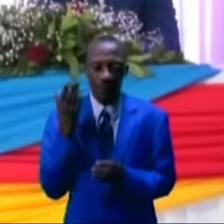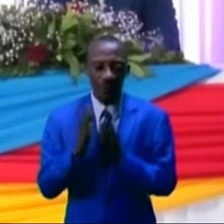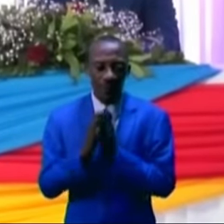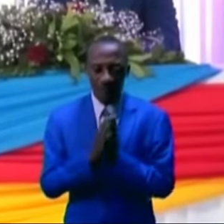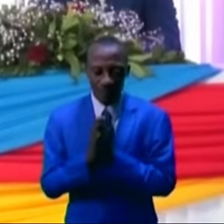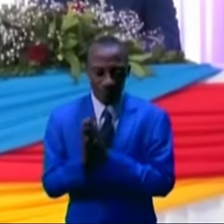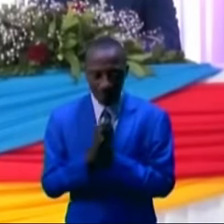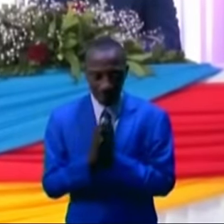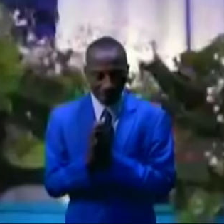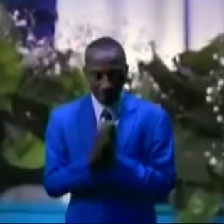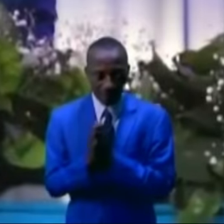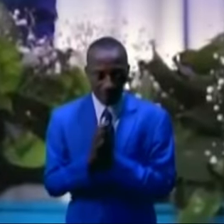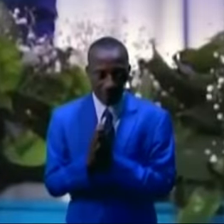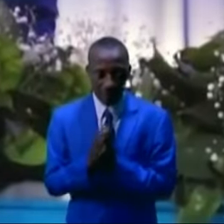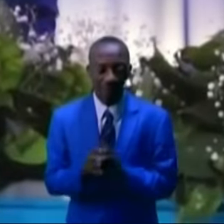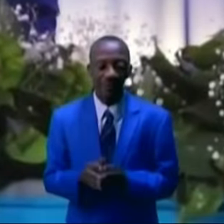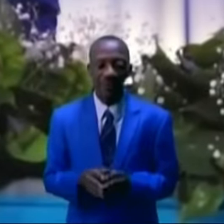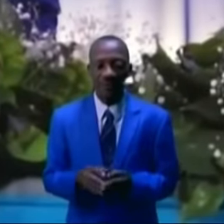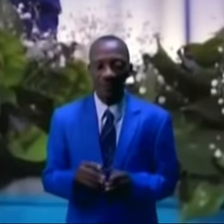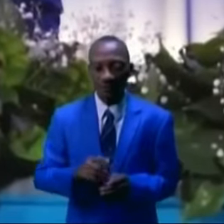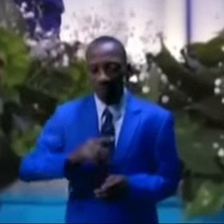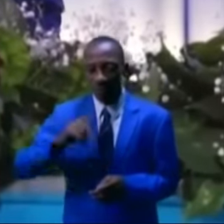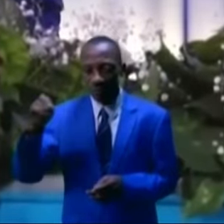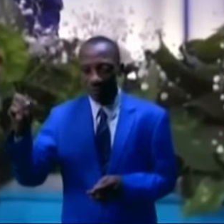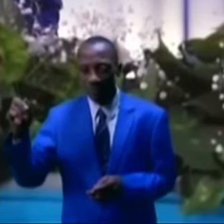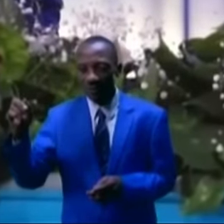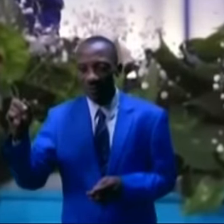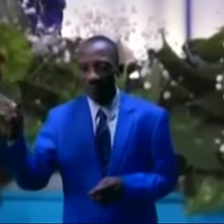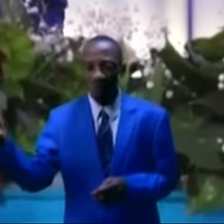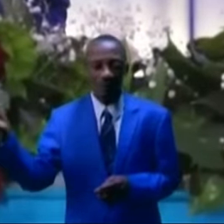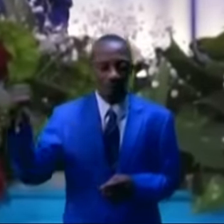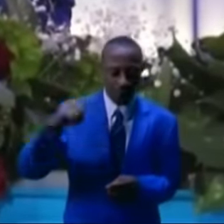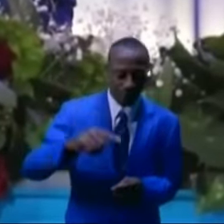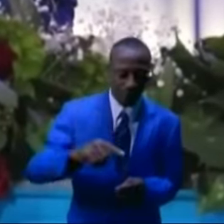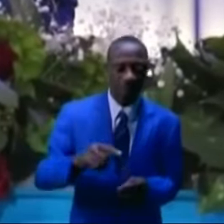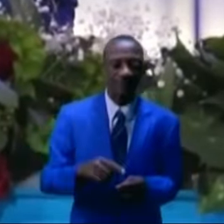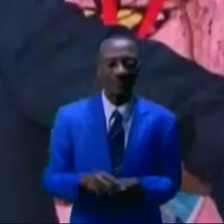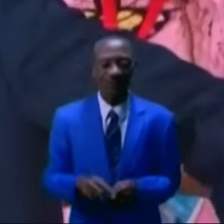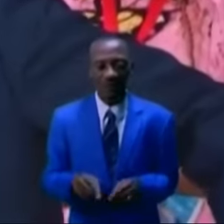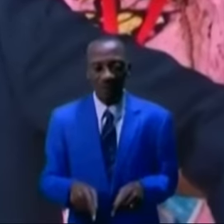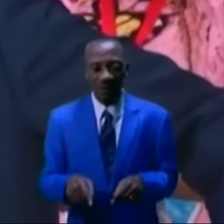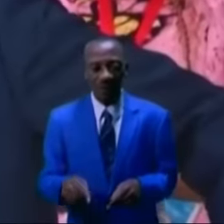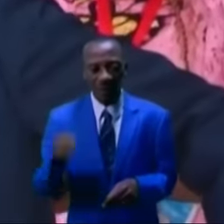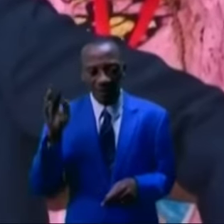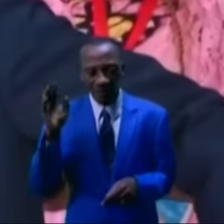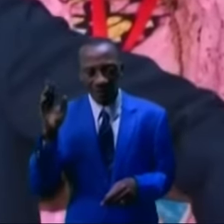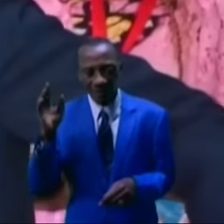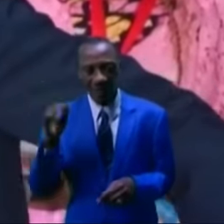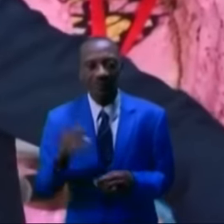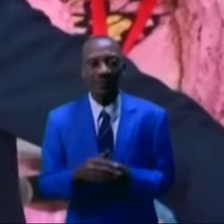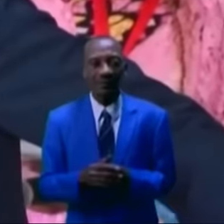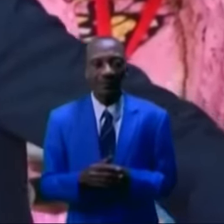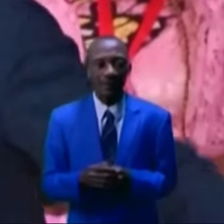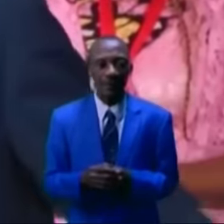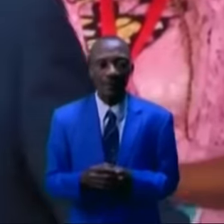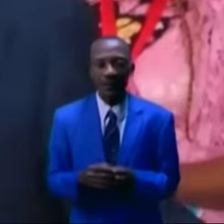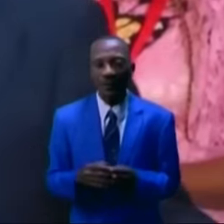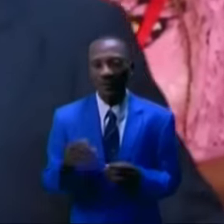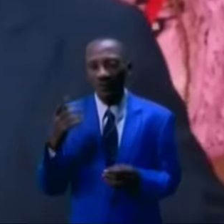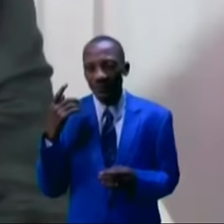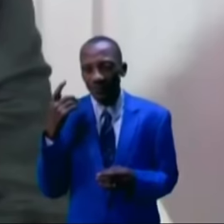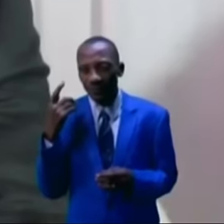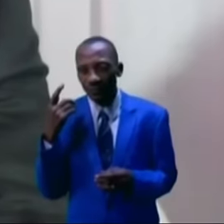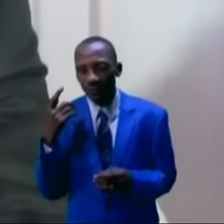de l'Université de Kinshasa, aujourd'hui élevé au grade de professeur associé dans cette université. L'orateur a présenté son pays,